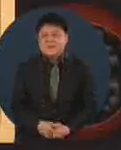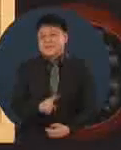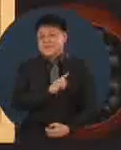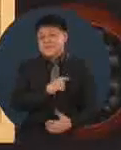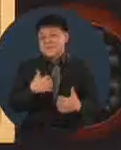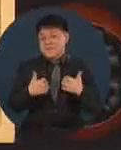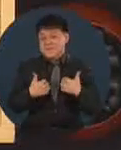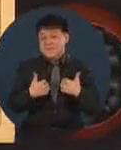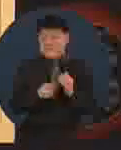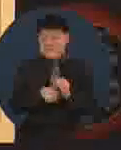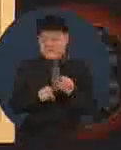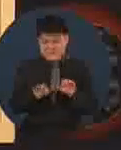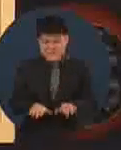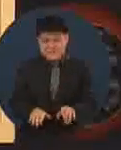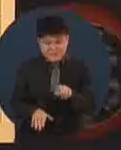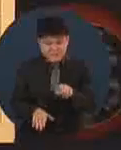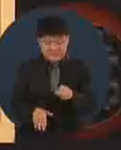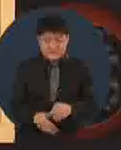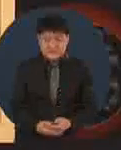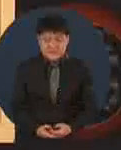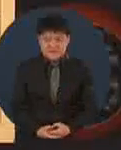재밌는 장면이죠. 자,